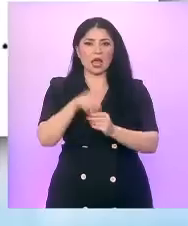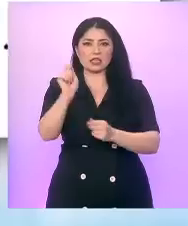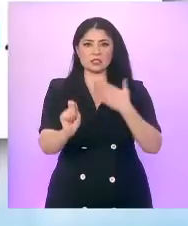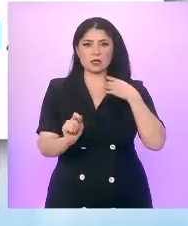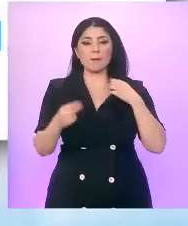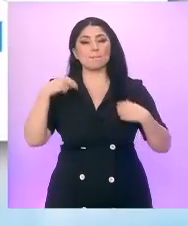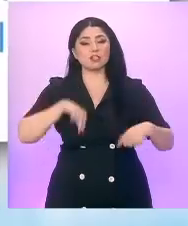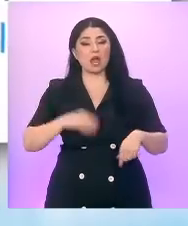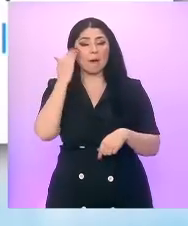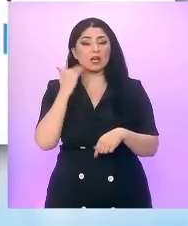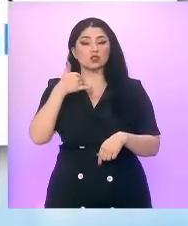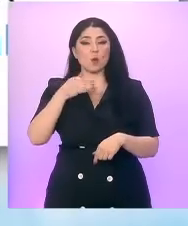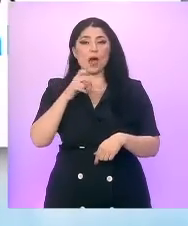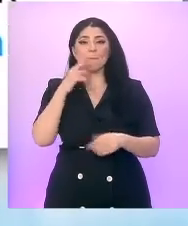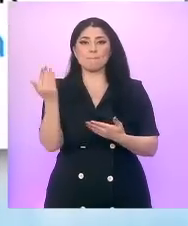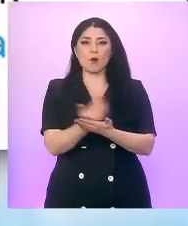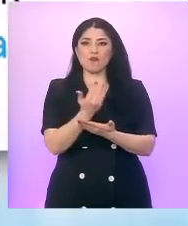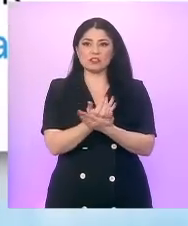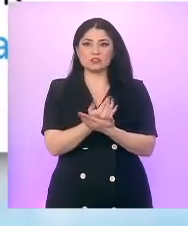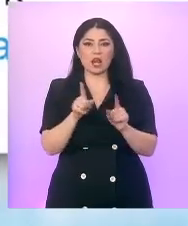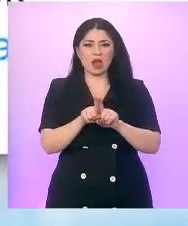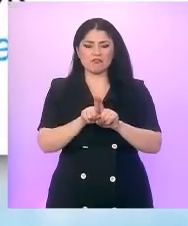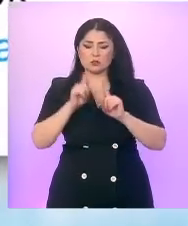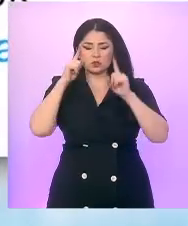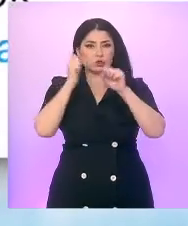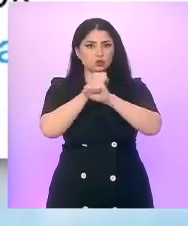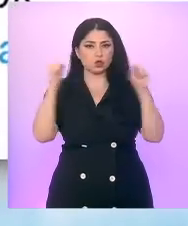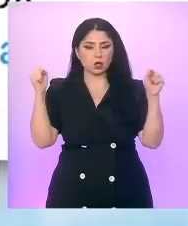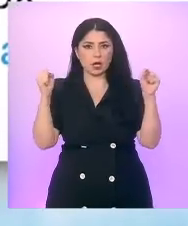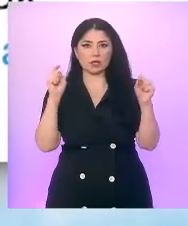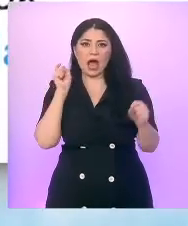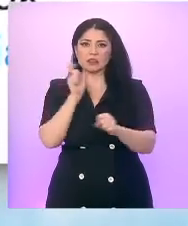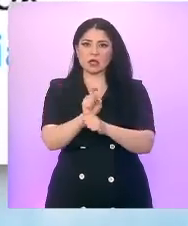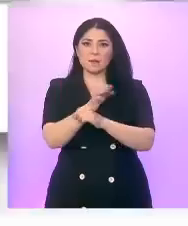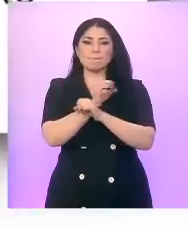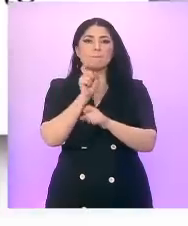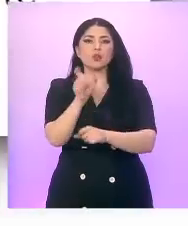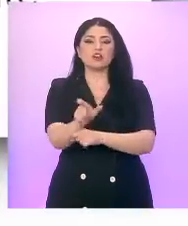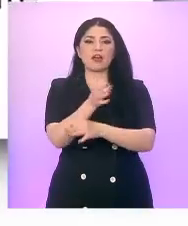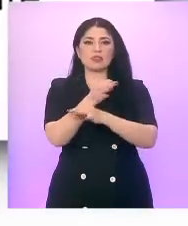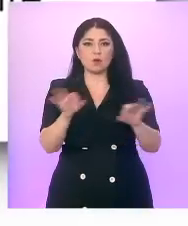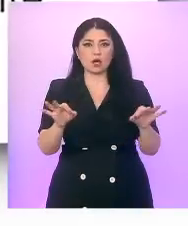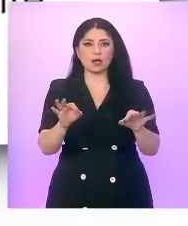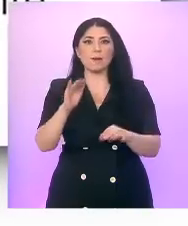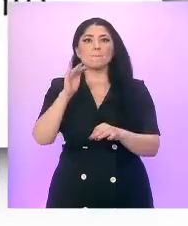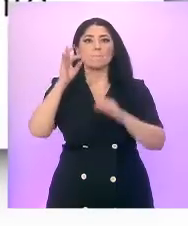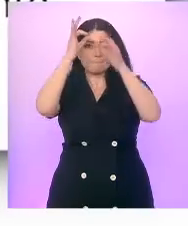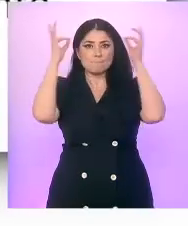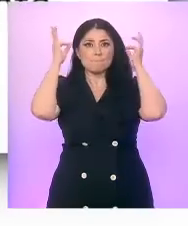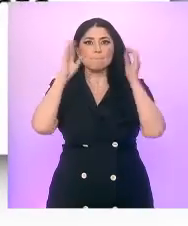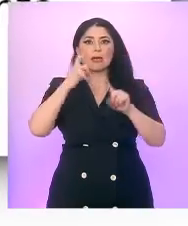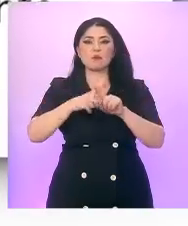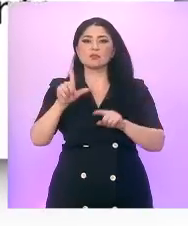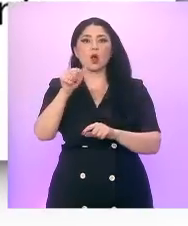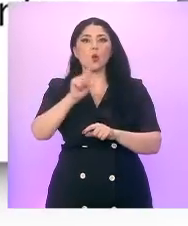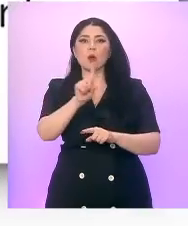Președintele american Joe Biden a descris situația ca fiind revoltătoare, un asalt împotriva democrației. Iar cel mexican a scris, Lula